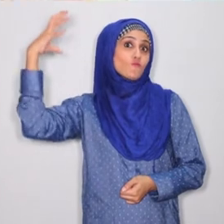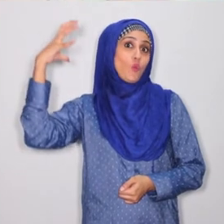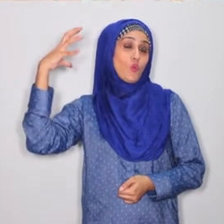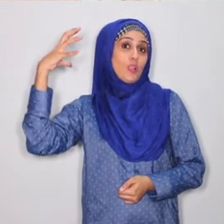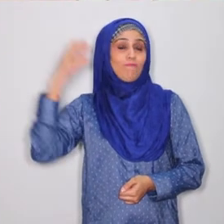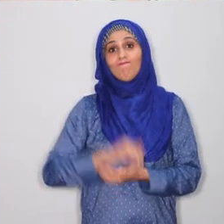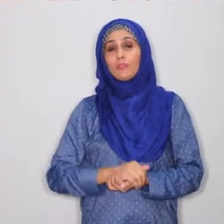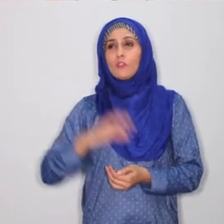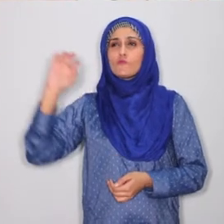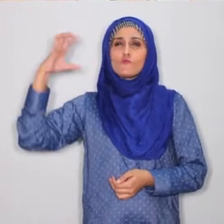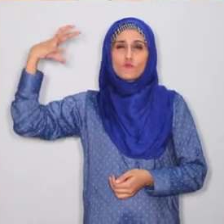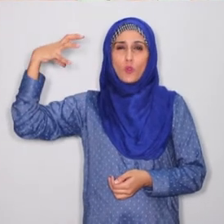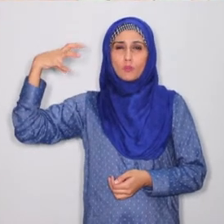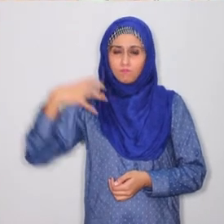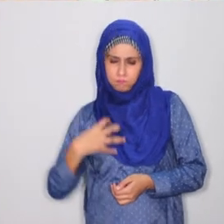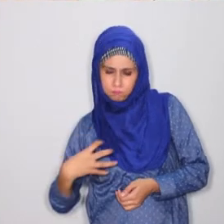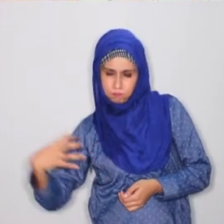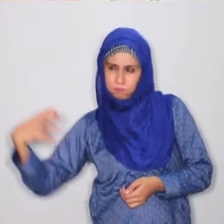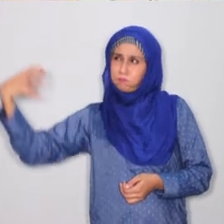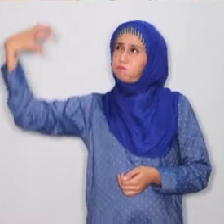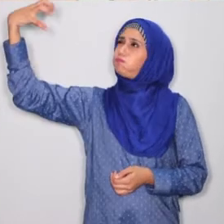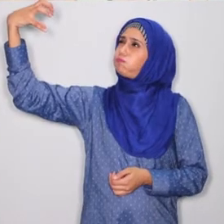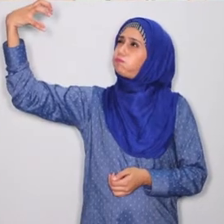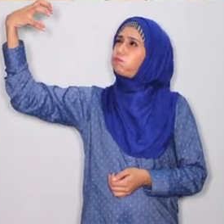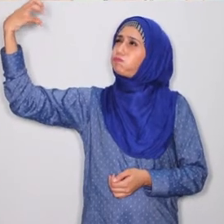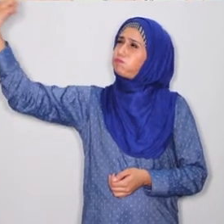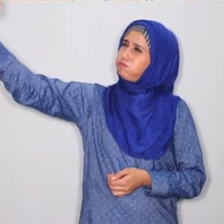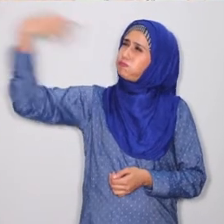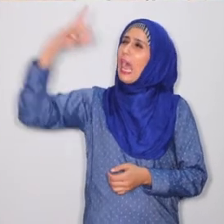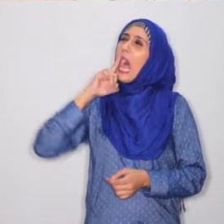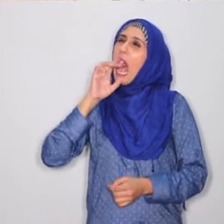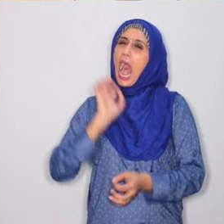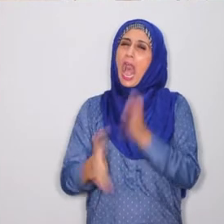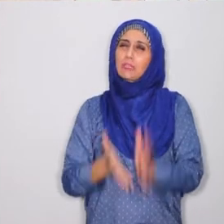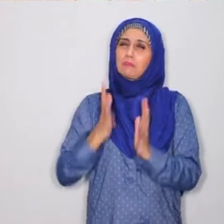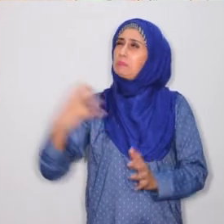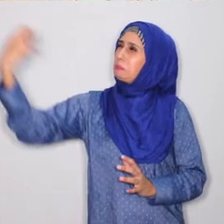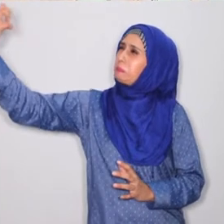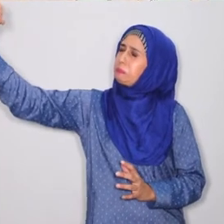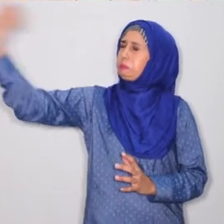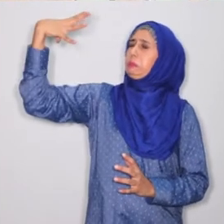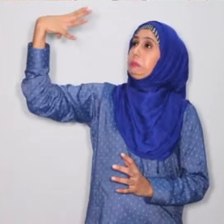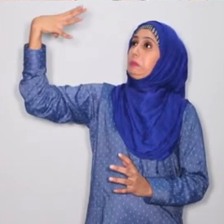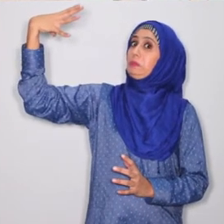अपने विरुद्ध पर आया और आग का गोला बन कर दौड़ से चमका